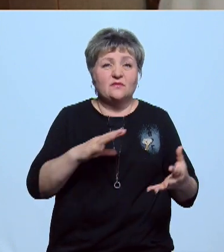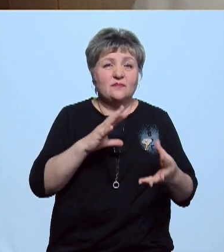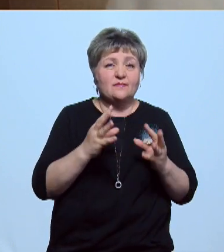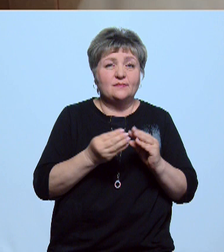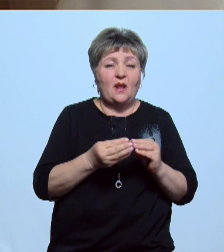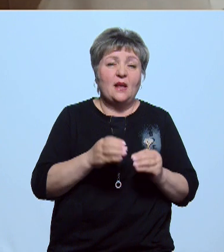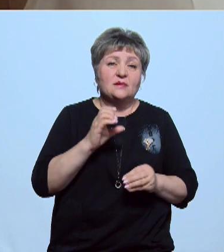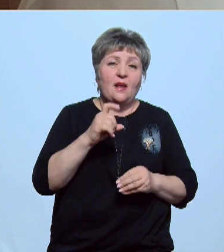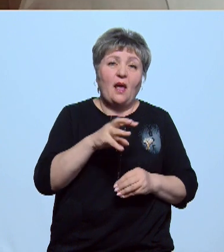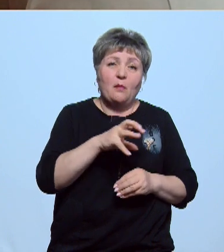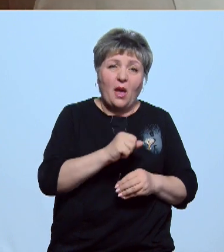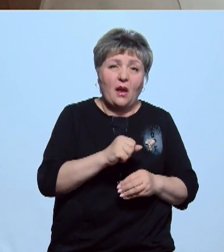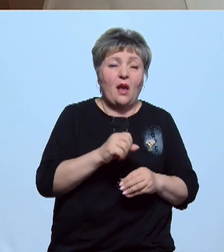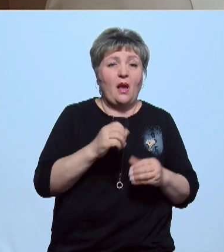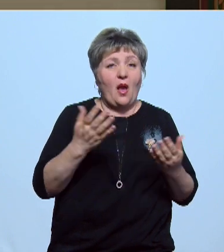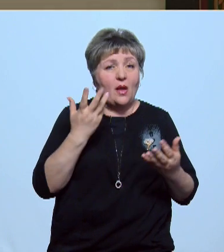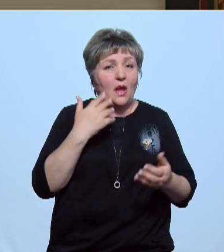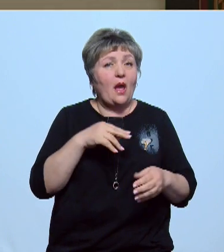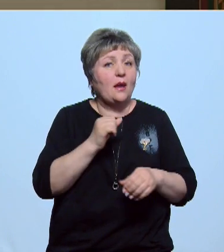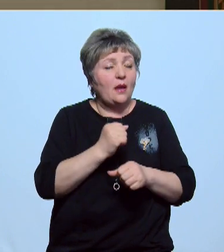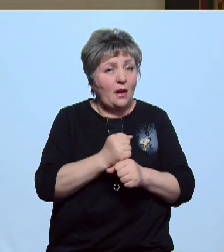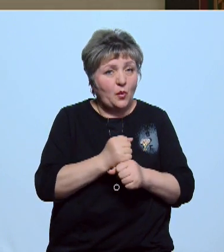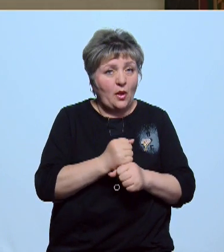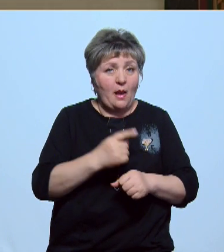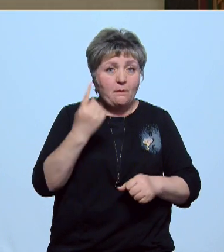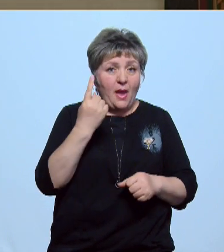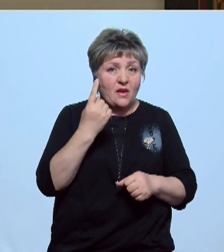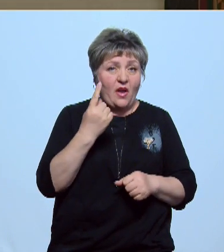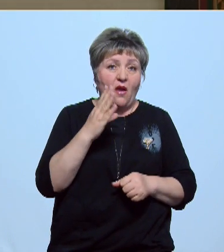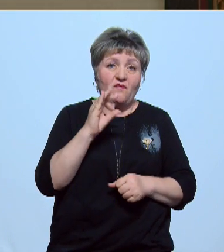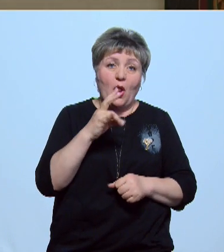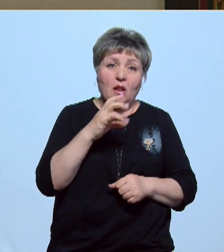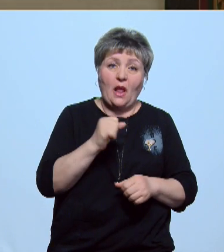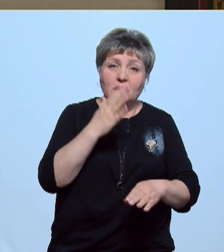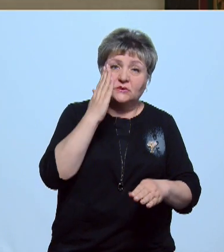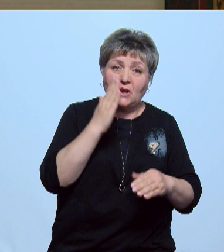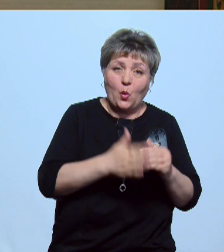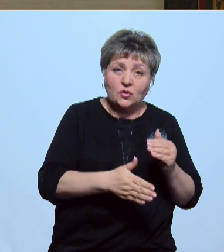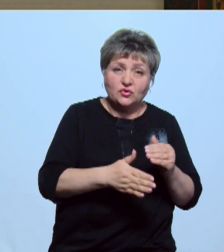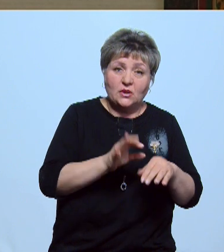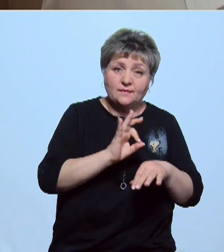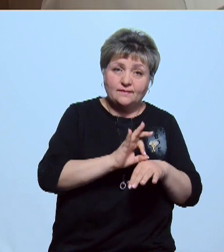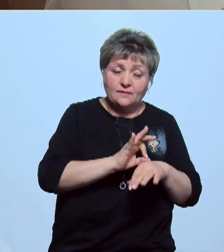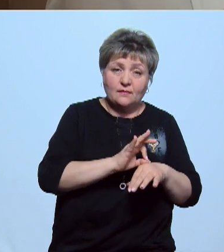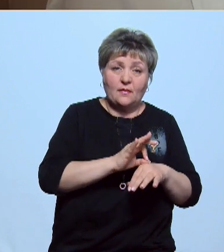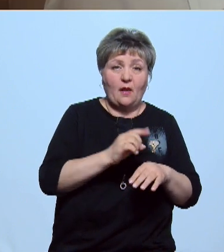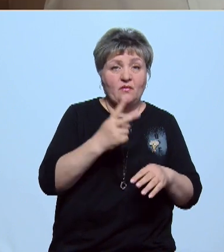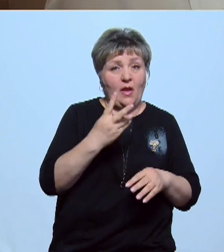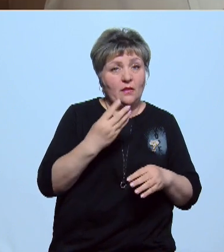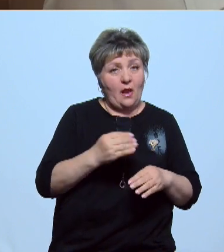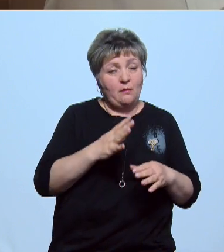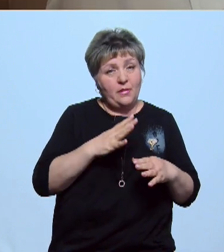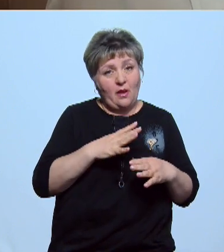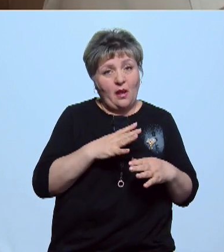вот схема, которая как бы работала. Ну, первая волна у нас закончилась, как бы 2 дня она вообще была вот